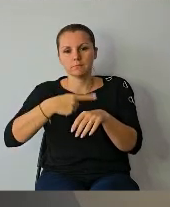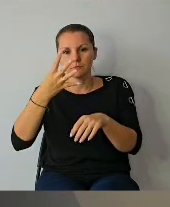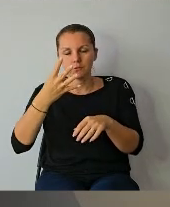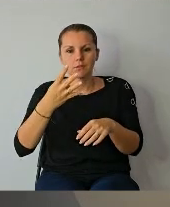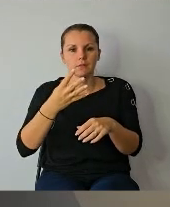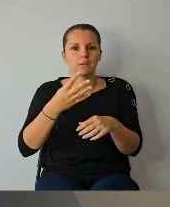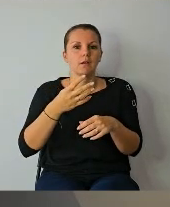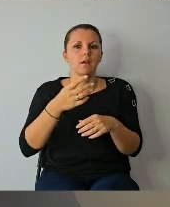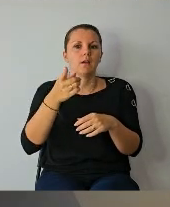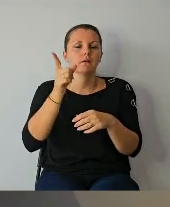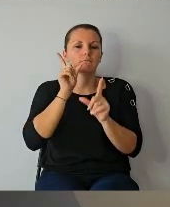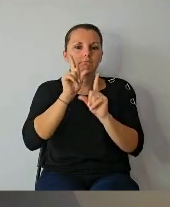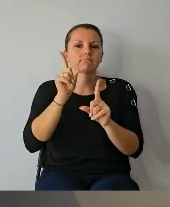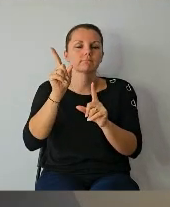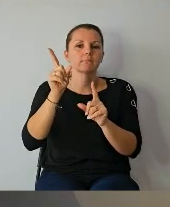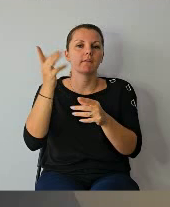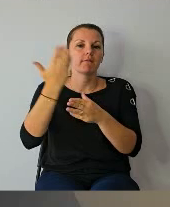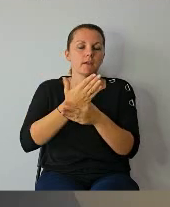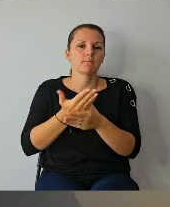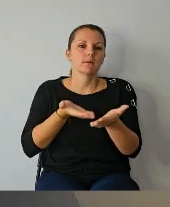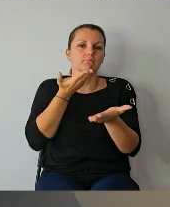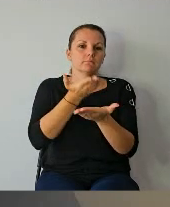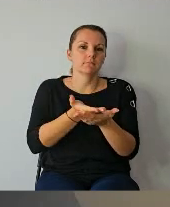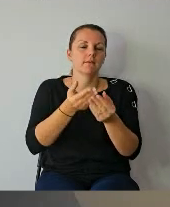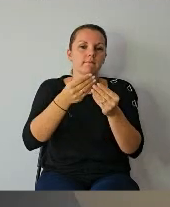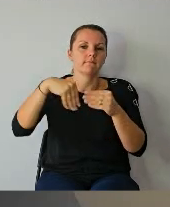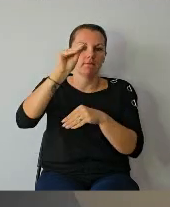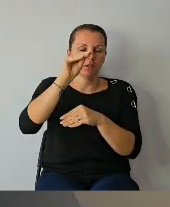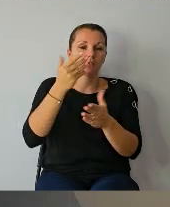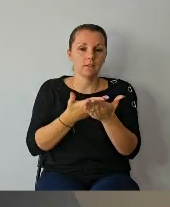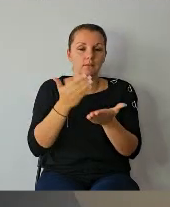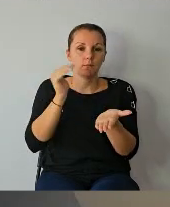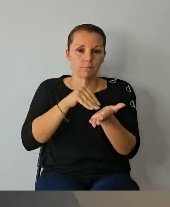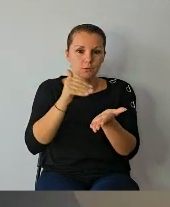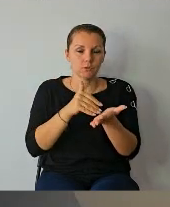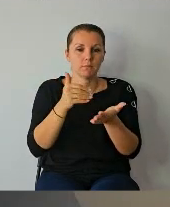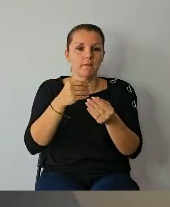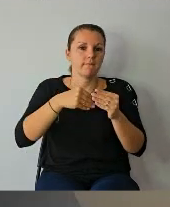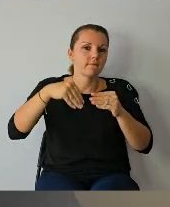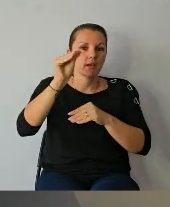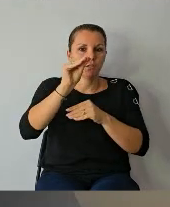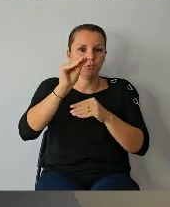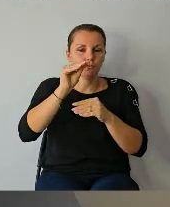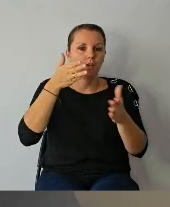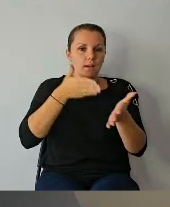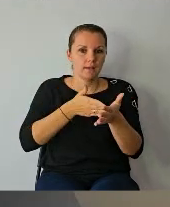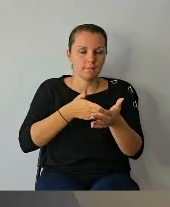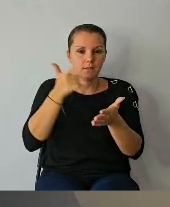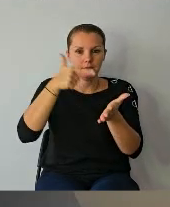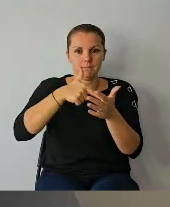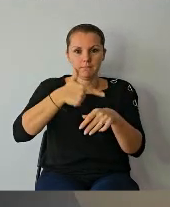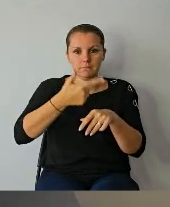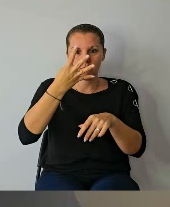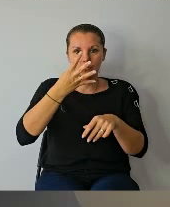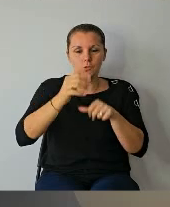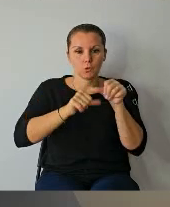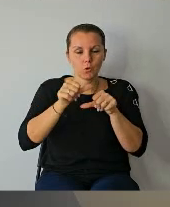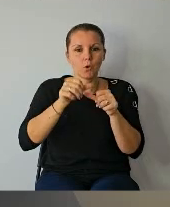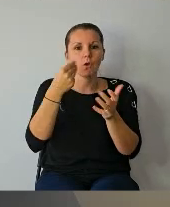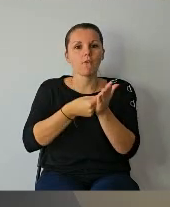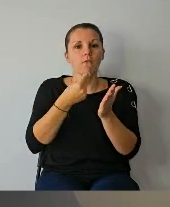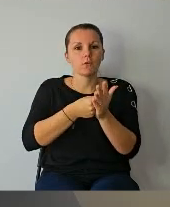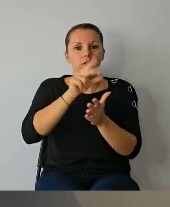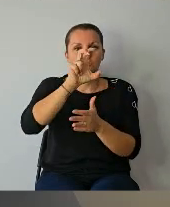tym potrzebna jest zwiększenie kwoty limitu na rok 2024 o kwotę